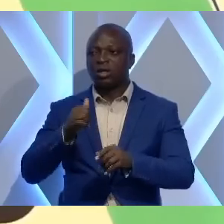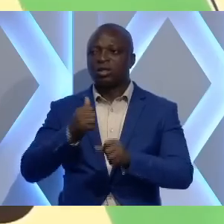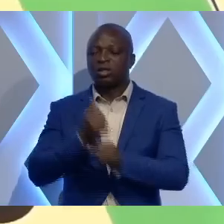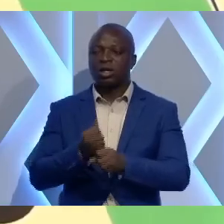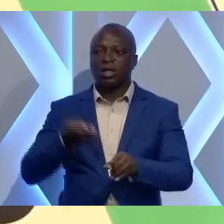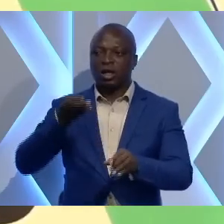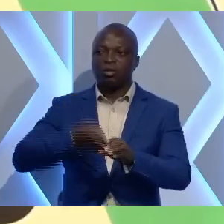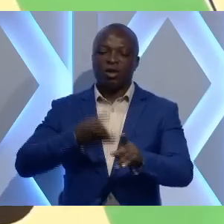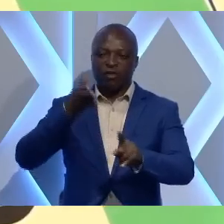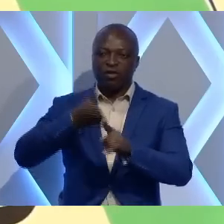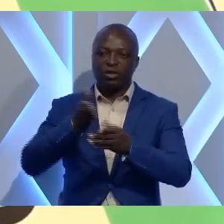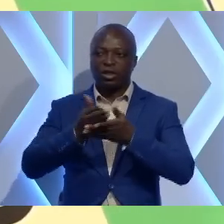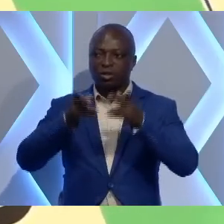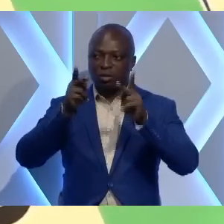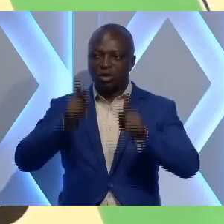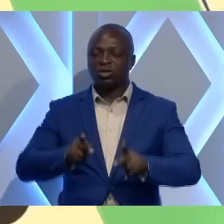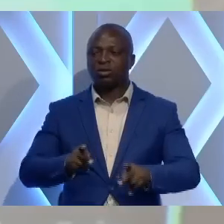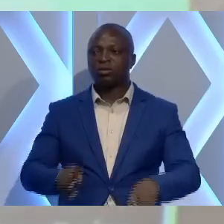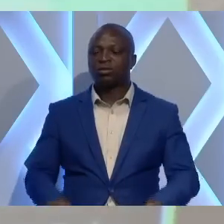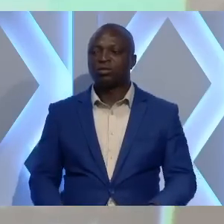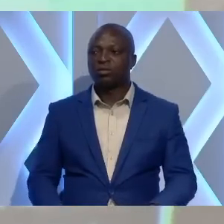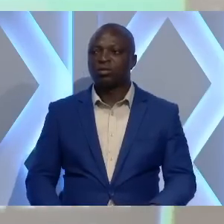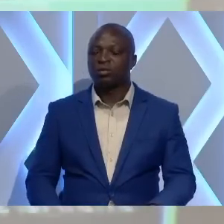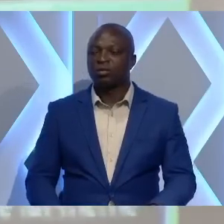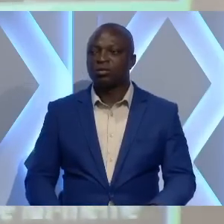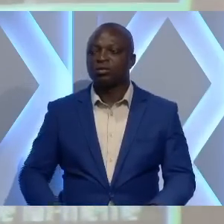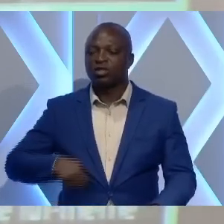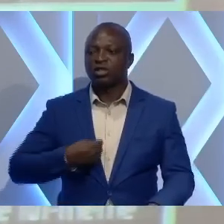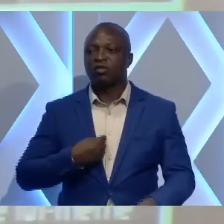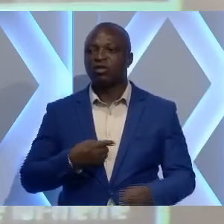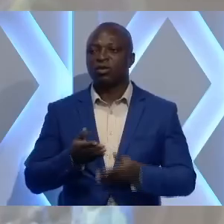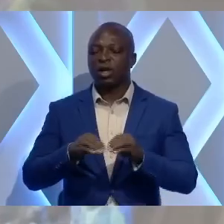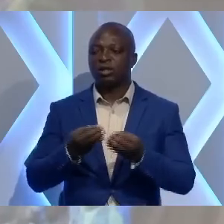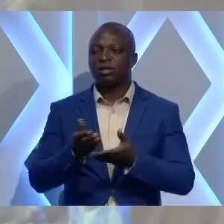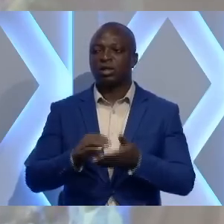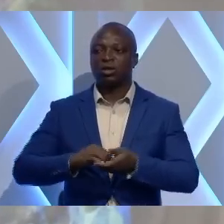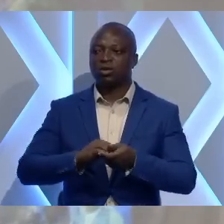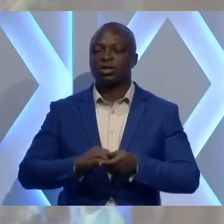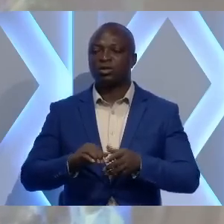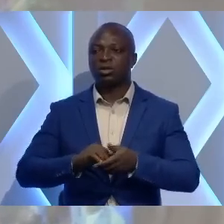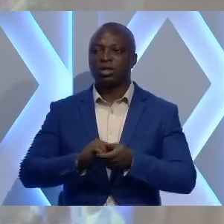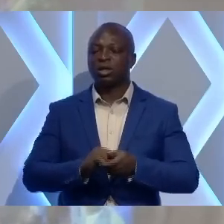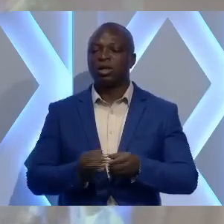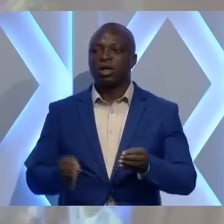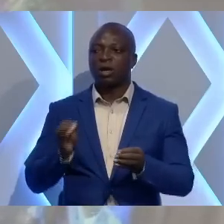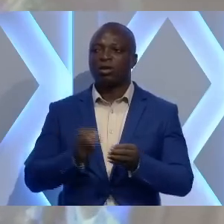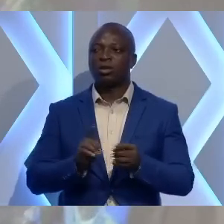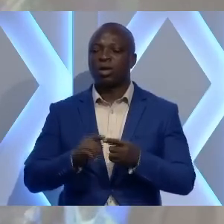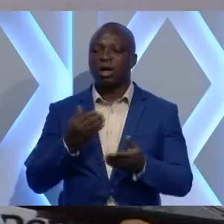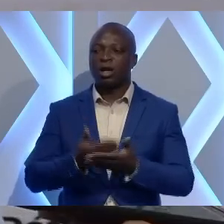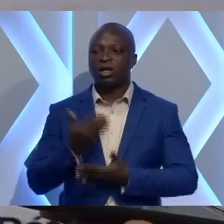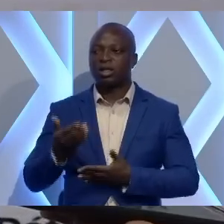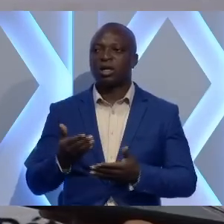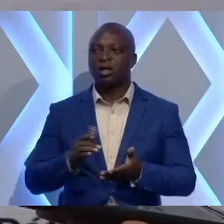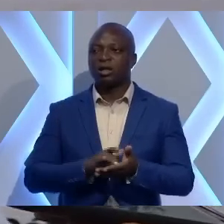d'engagement en faveur des individus incarcérés. Nous, on a organisé les concerts de solidarité qui a contribué à l'achat des